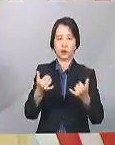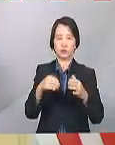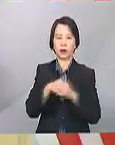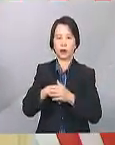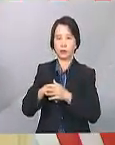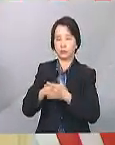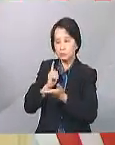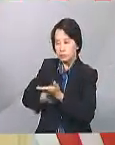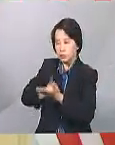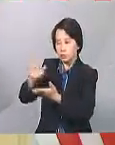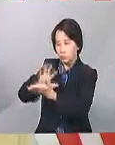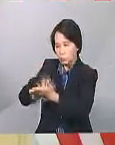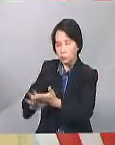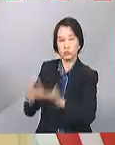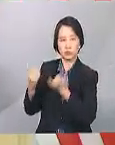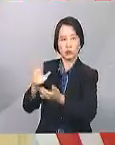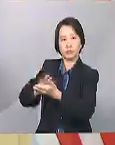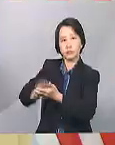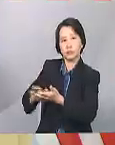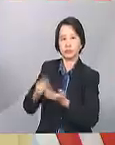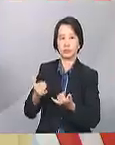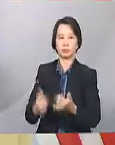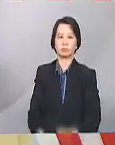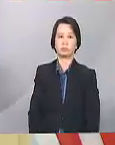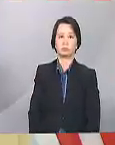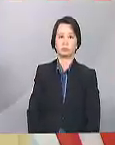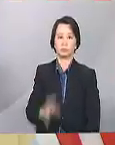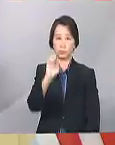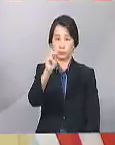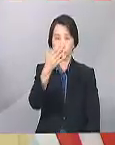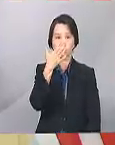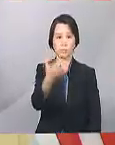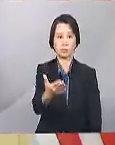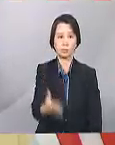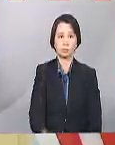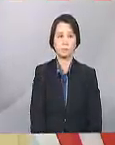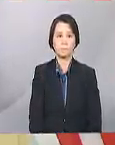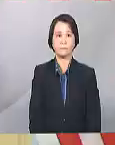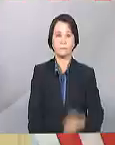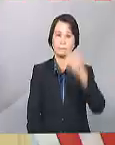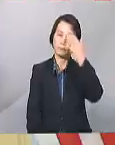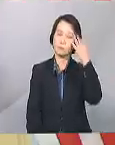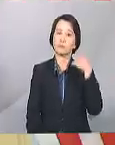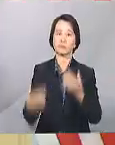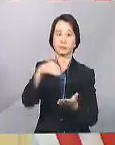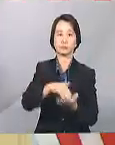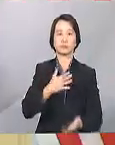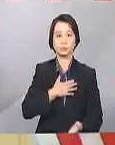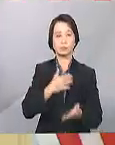perangkaan mereka. Okey. Terima kasih. Sekali lagi seruan saya,